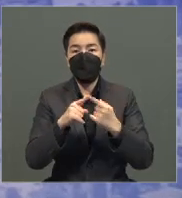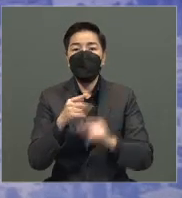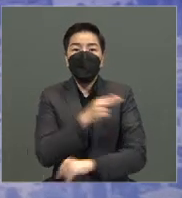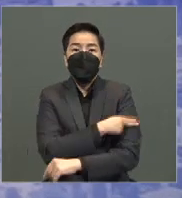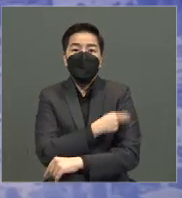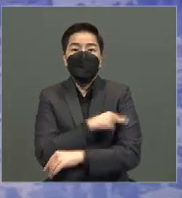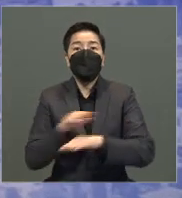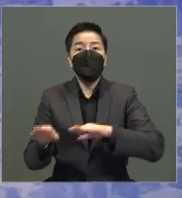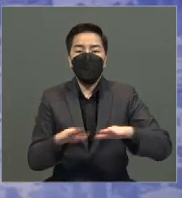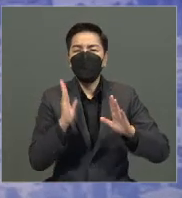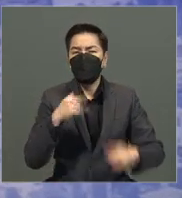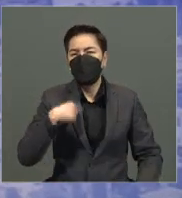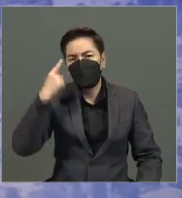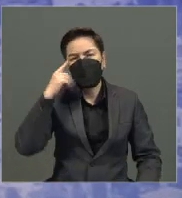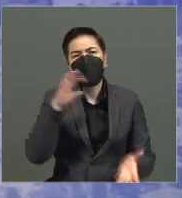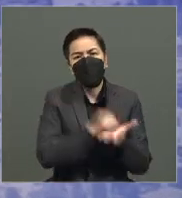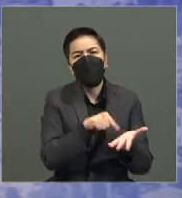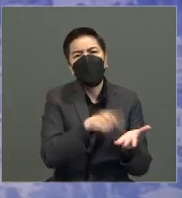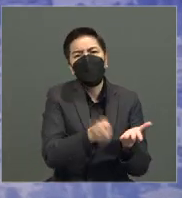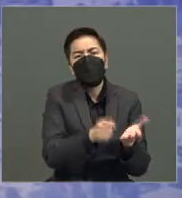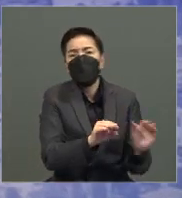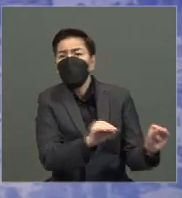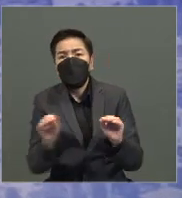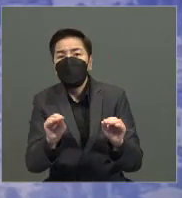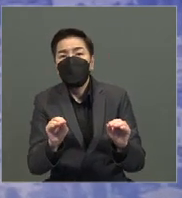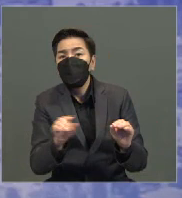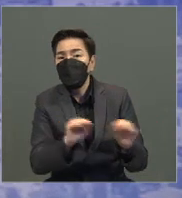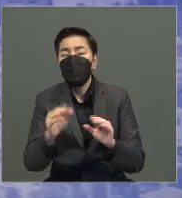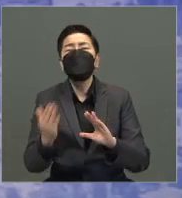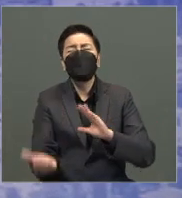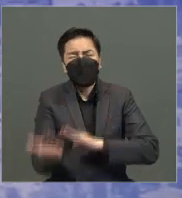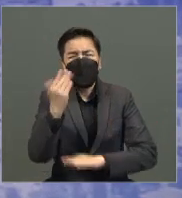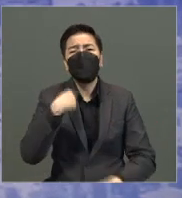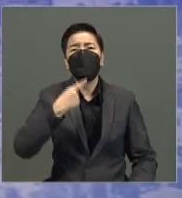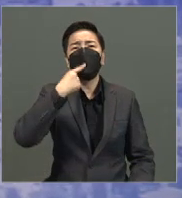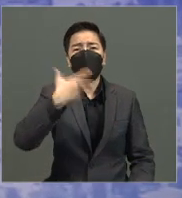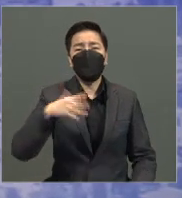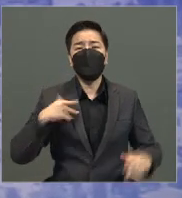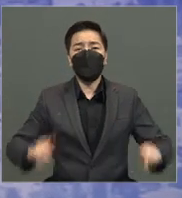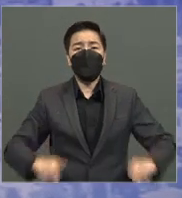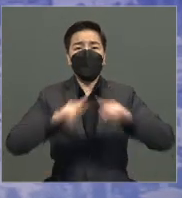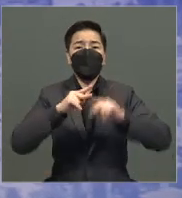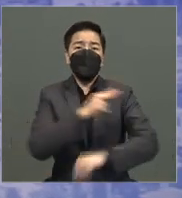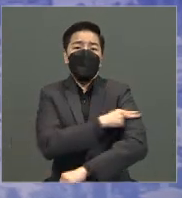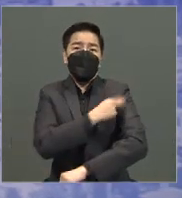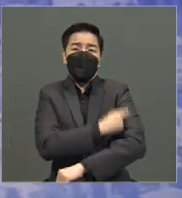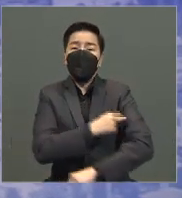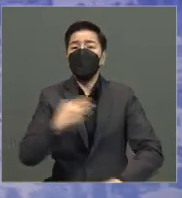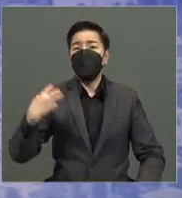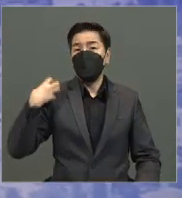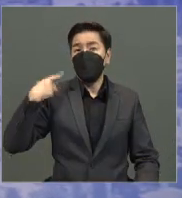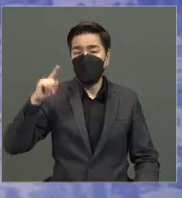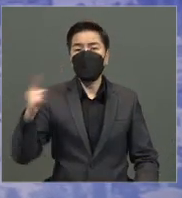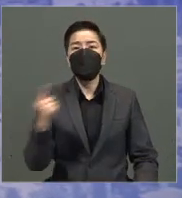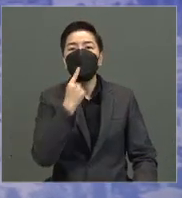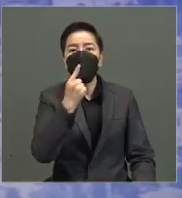ร้อมนายหลายท่านสงสัยจองแล้วเลื่อนหรือเปล่าก็คงยืนยันอีกครั้งหนึ่งนะครับเมื่อเช้าท่านปลัดกระทรวงสาธารณสุขท่านเกียรติภูมิวงศ์จิตได้ยืนยันไปครั้งหนึ่